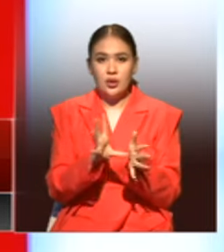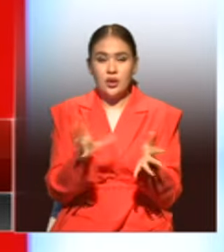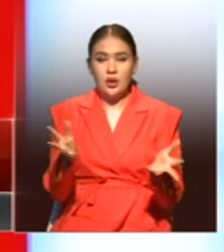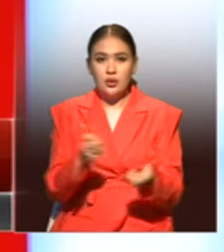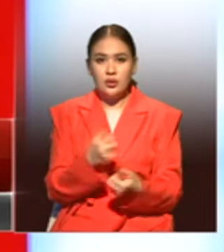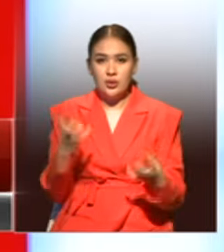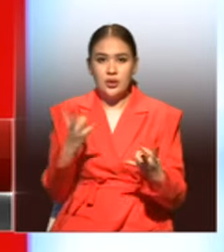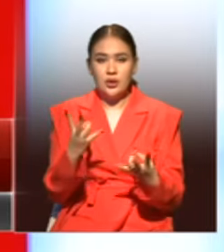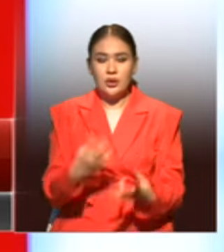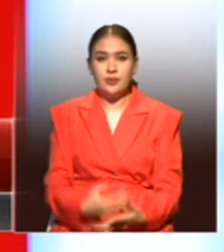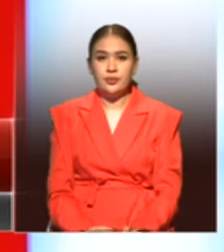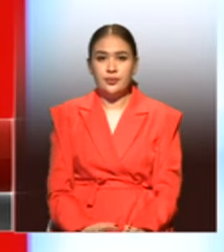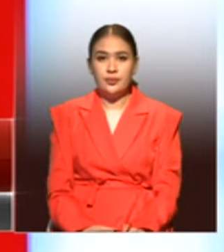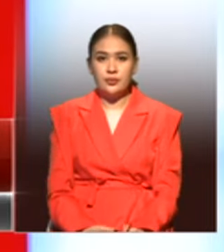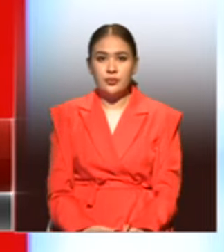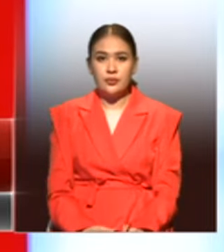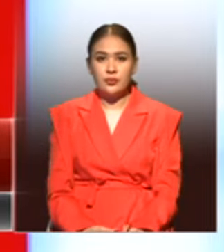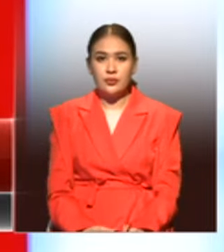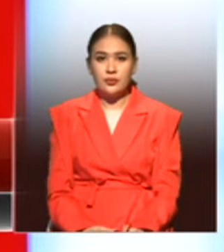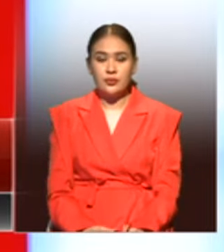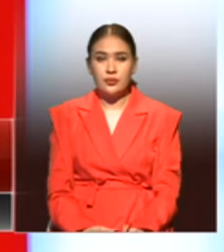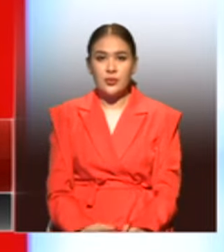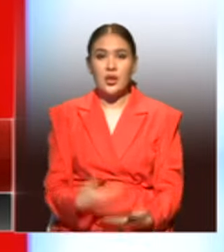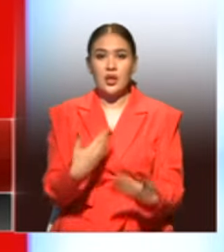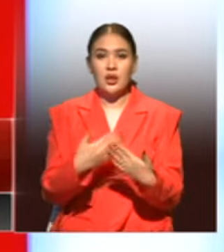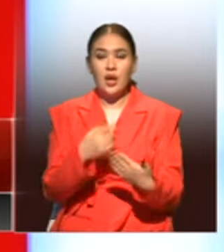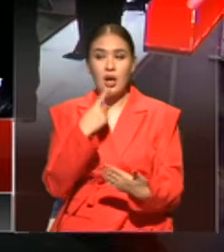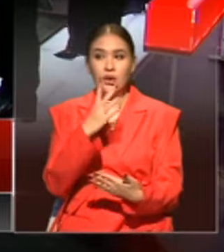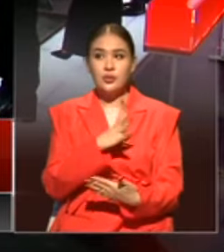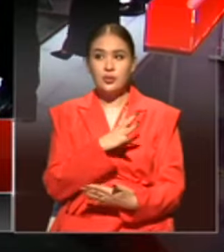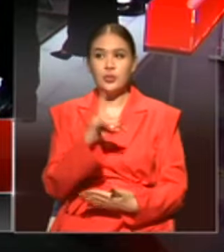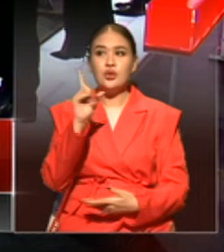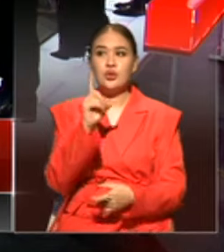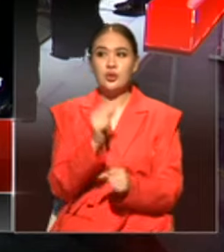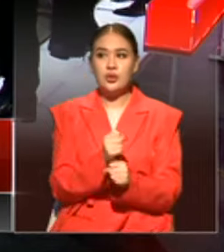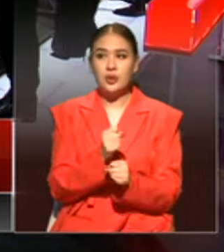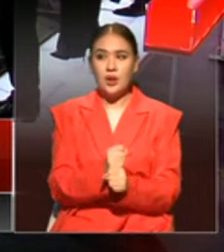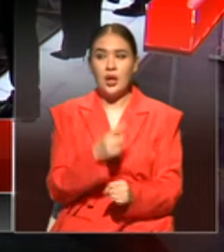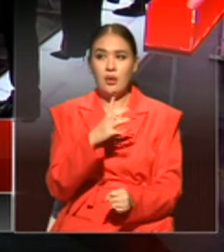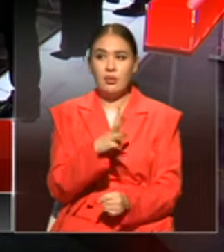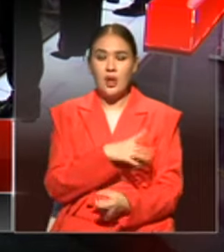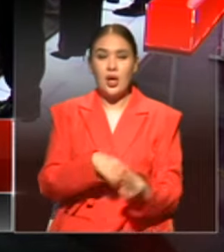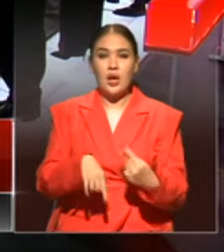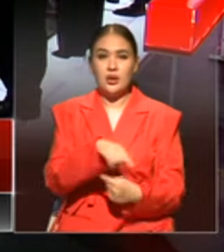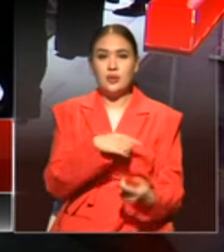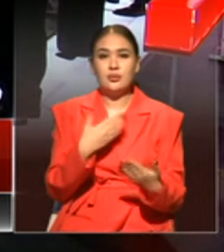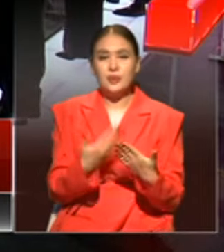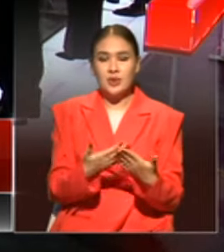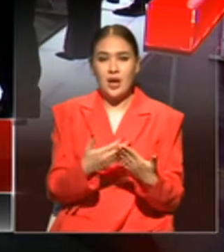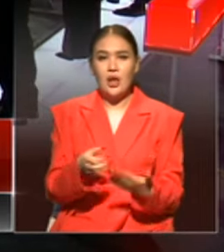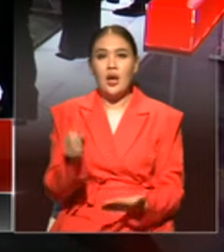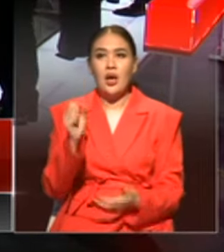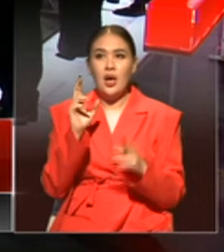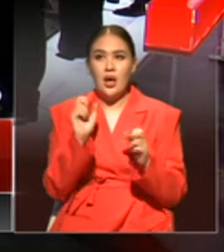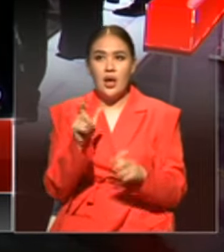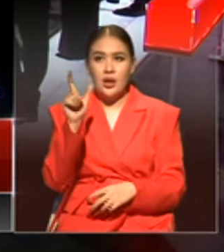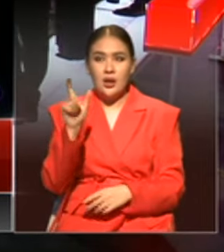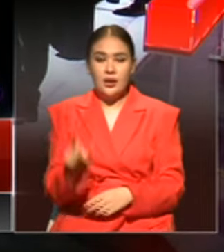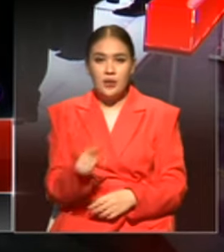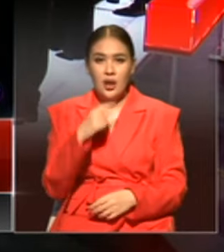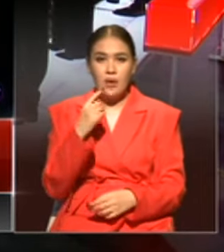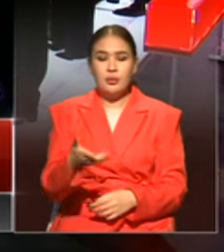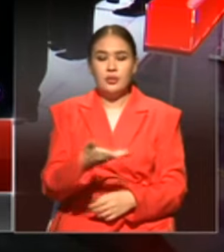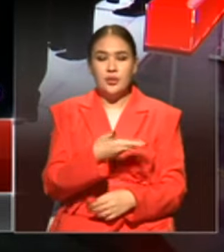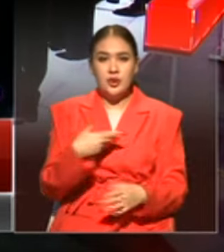осы жерге қоса кетсем бола ма екен? Жаңа айтасыз, осыдан не істейміз деп, жаңағы біз айтпақшы, біз жаңа кәсіпкерлерміз, мысалы, Әділет мырза сияқты, біздің сияқты